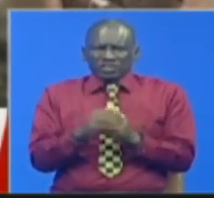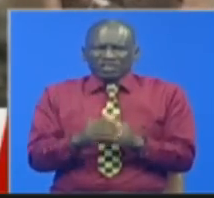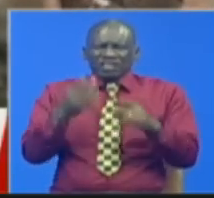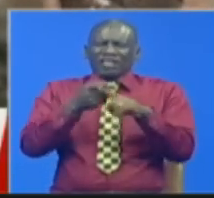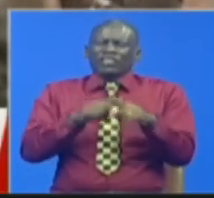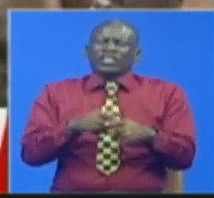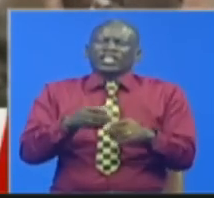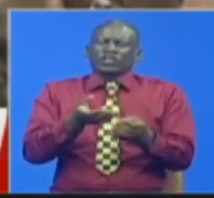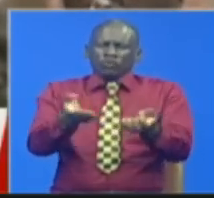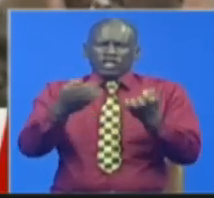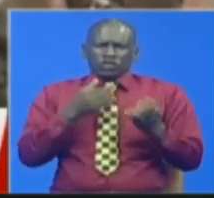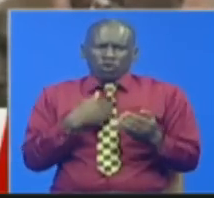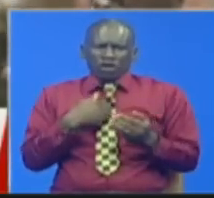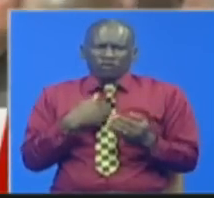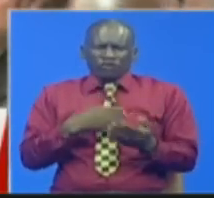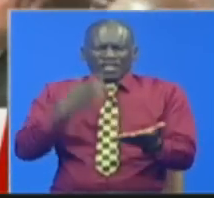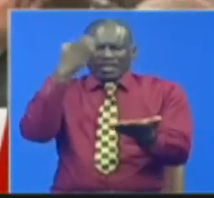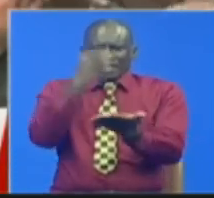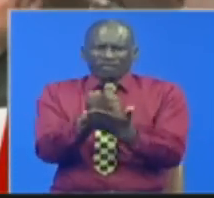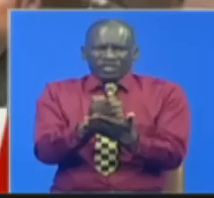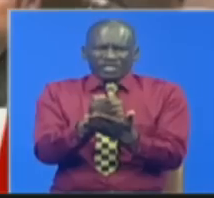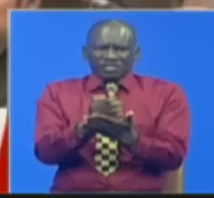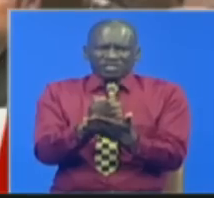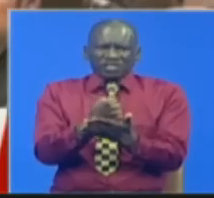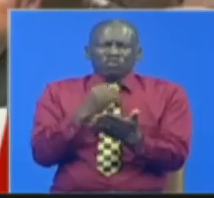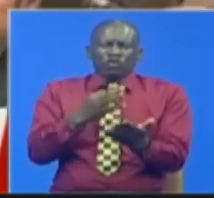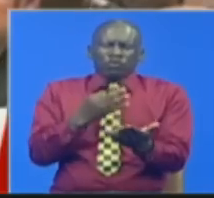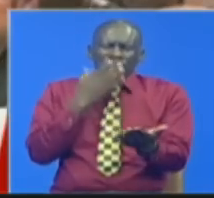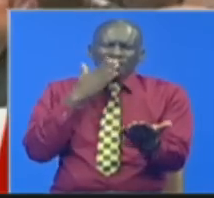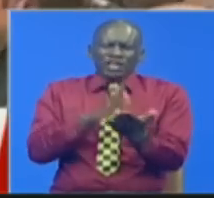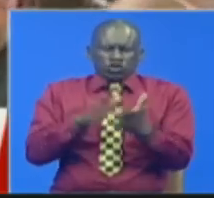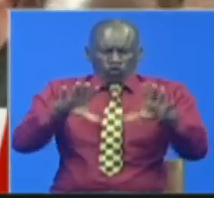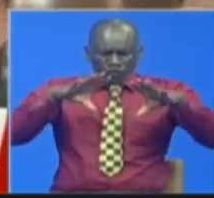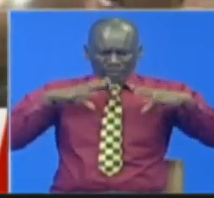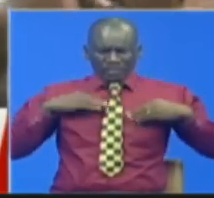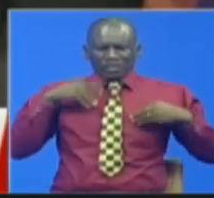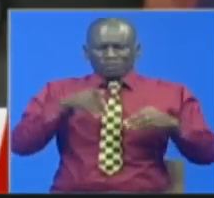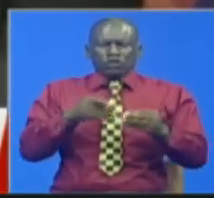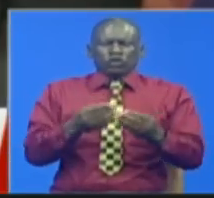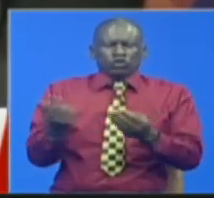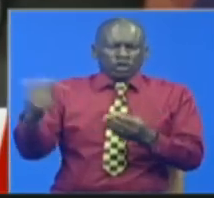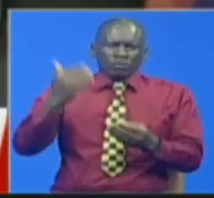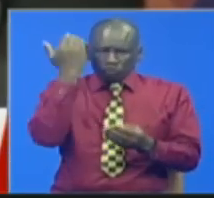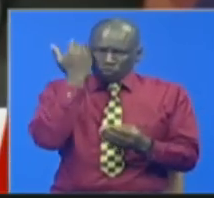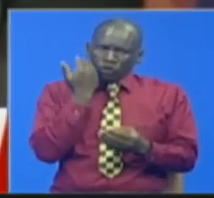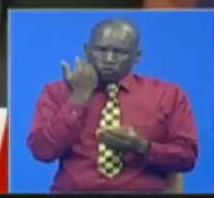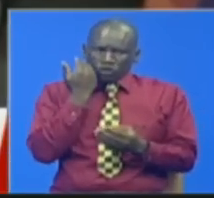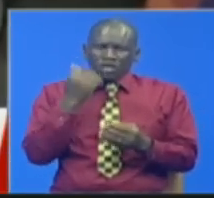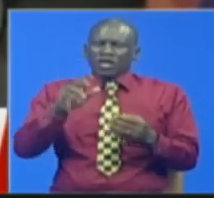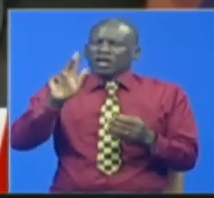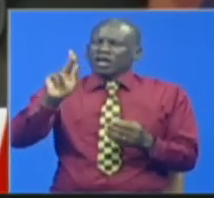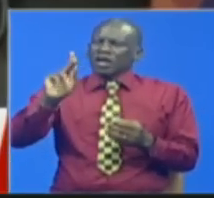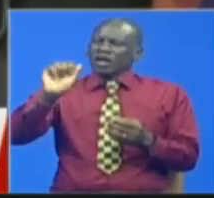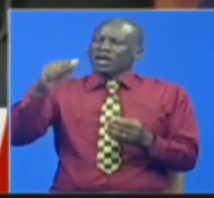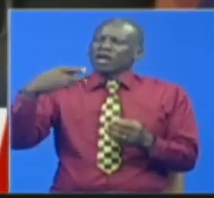then there should be evidence of admission to the bar. Khawar